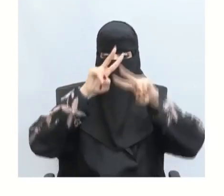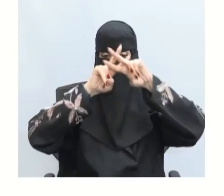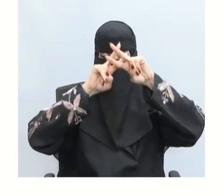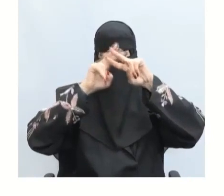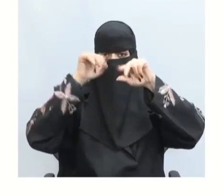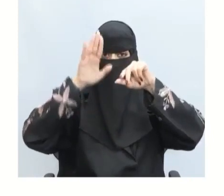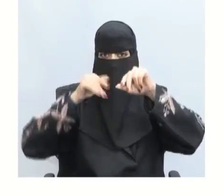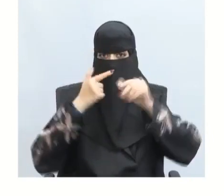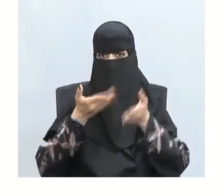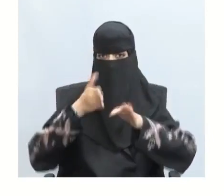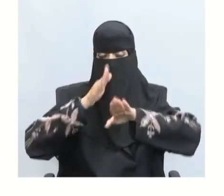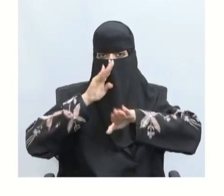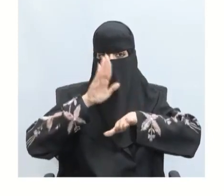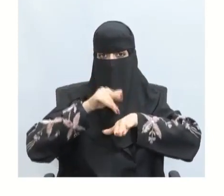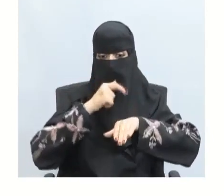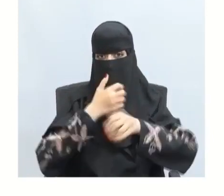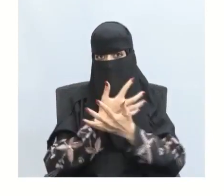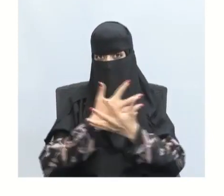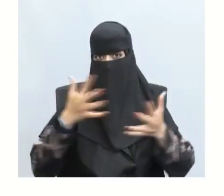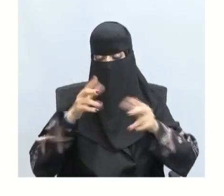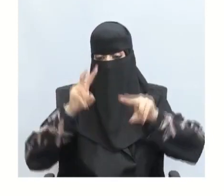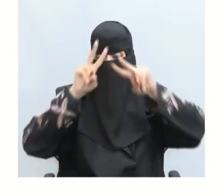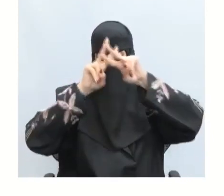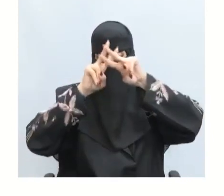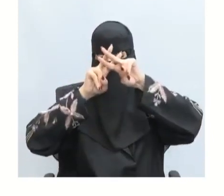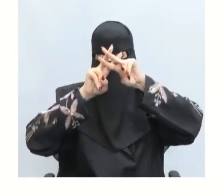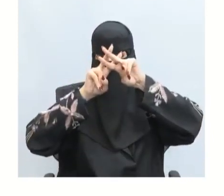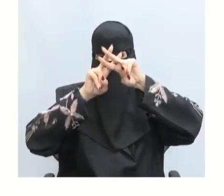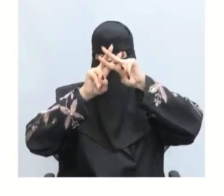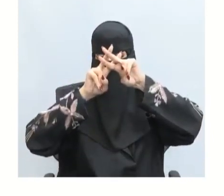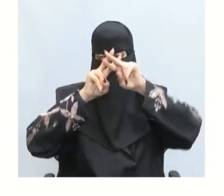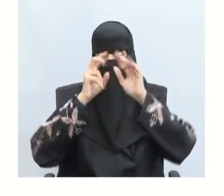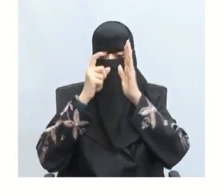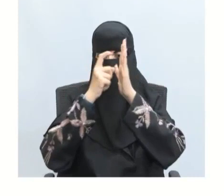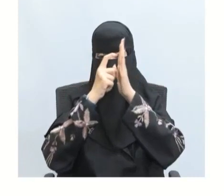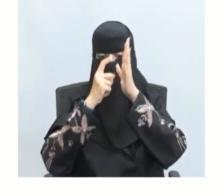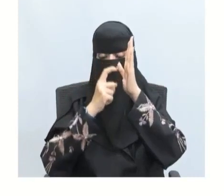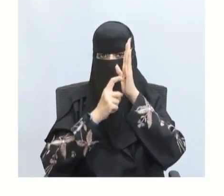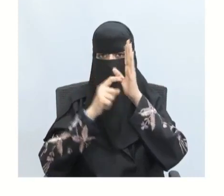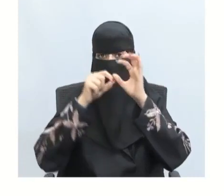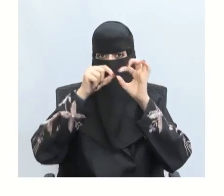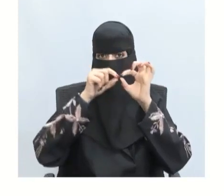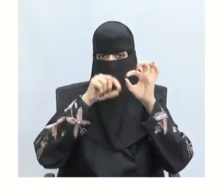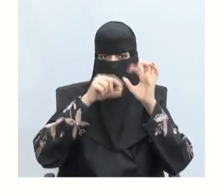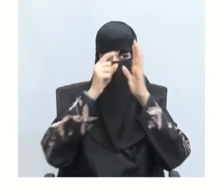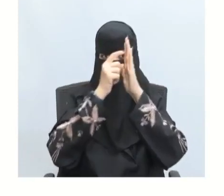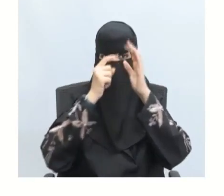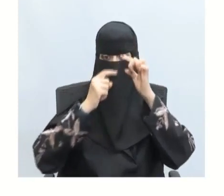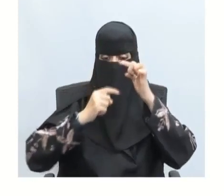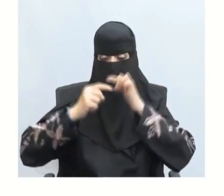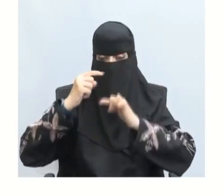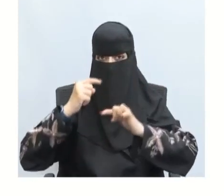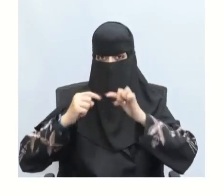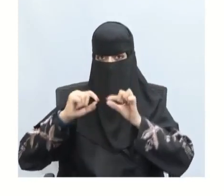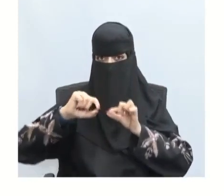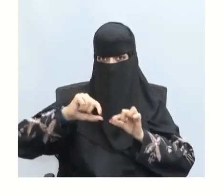للنجوم لوجدنا ان غالبيه النجوم تنتظم في